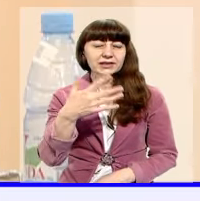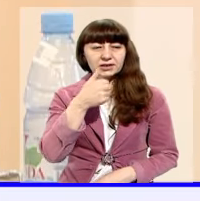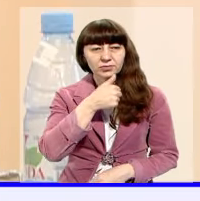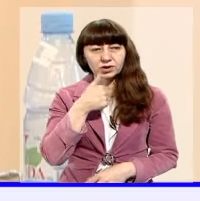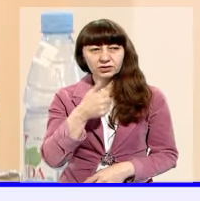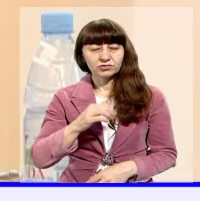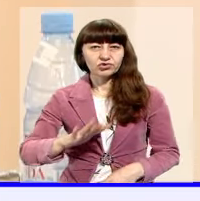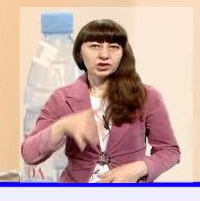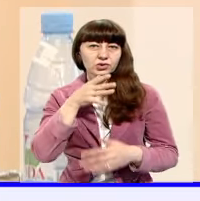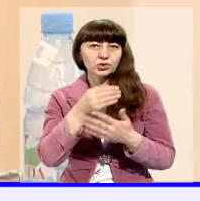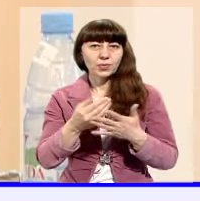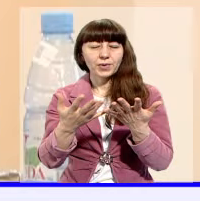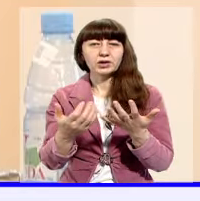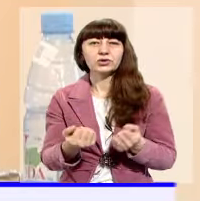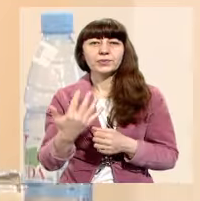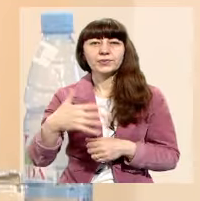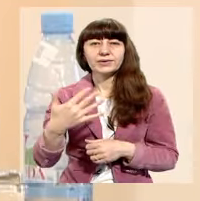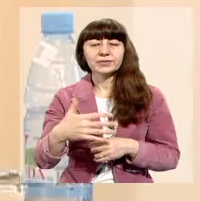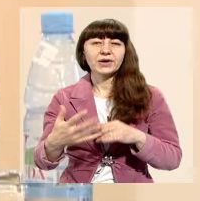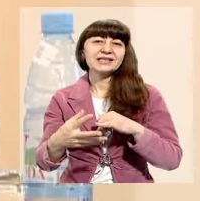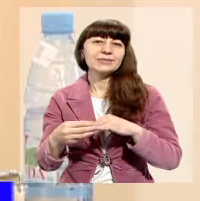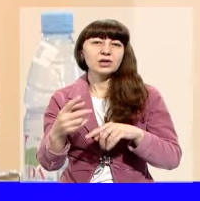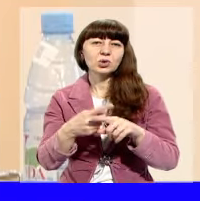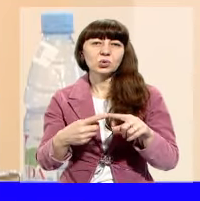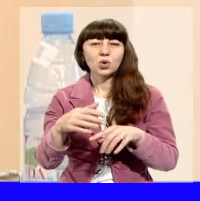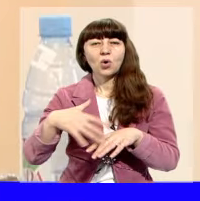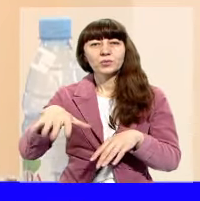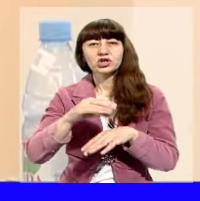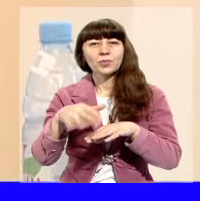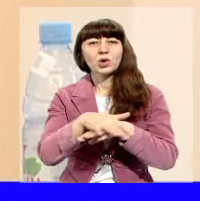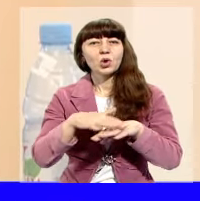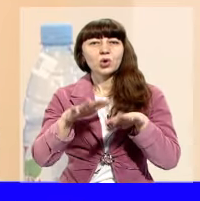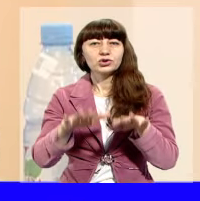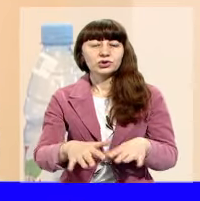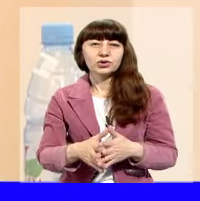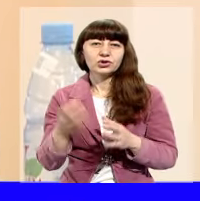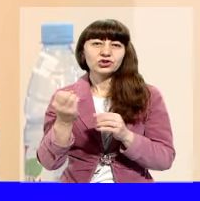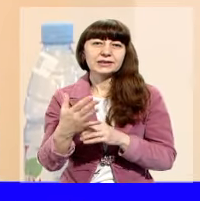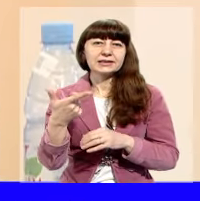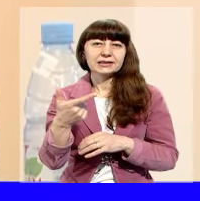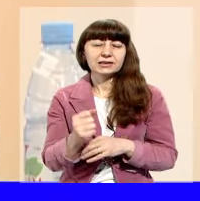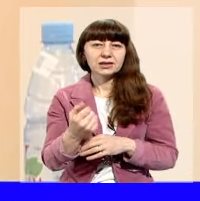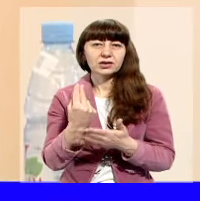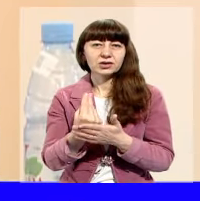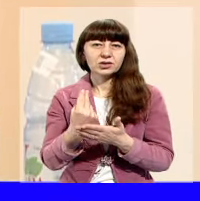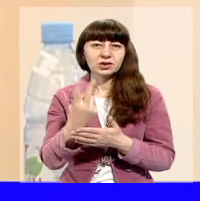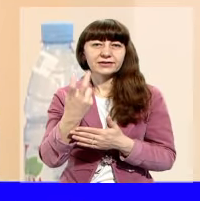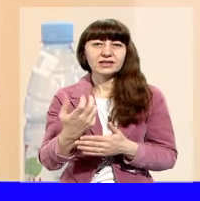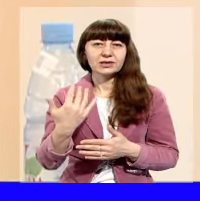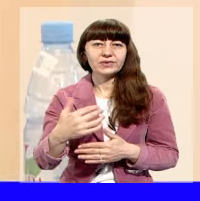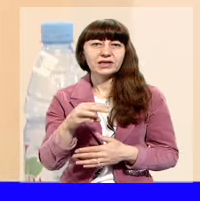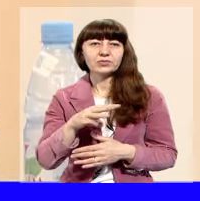гектар 55 жер учаскесі жекеменшікке 250 миллион теңгеден астам сомаға сатылды. 6 жалға алушыға